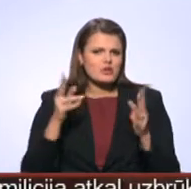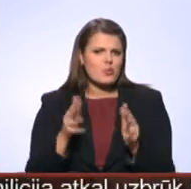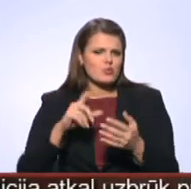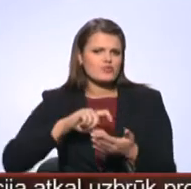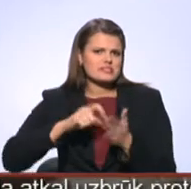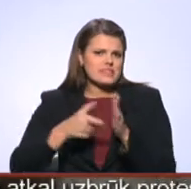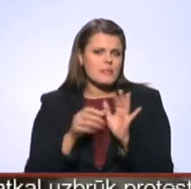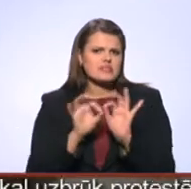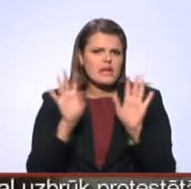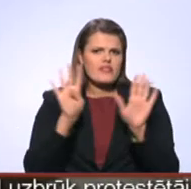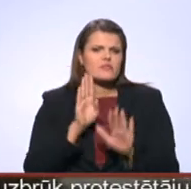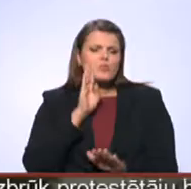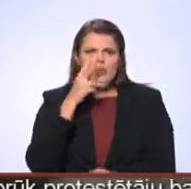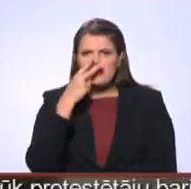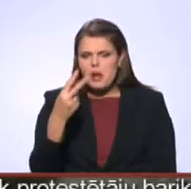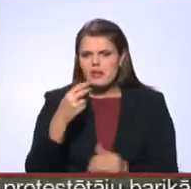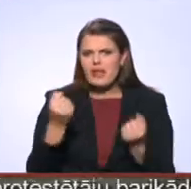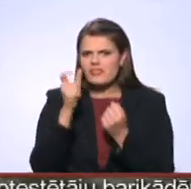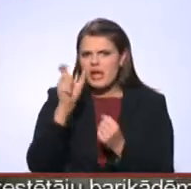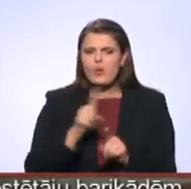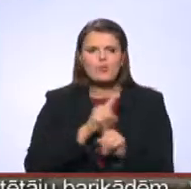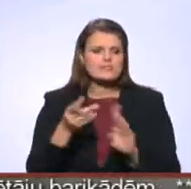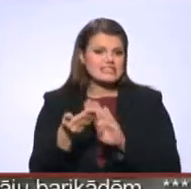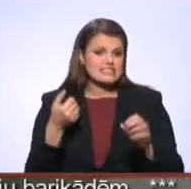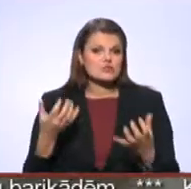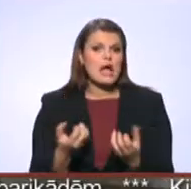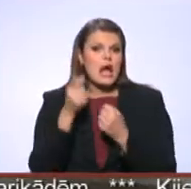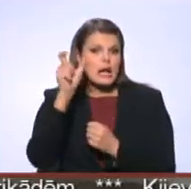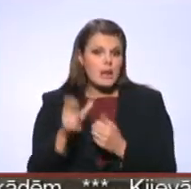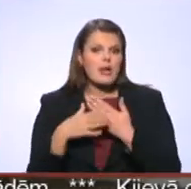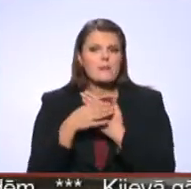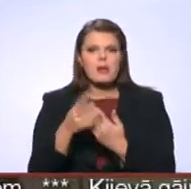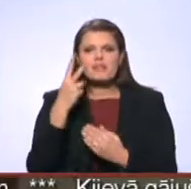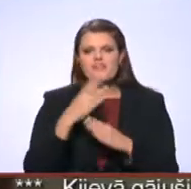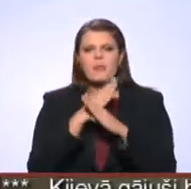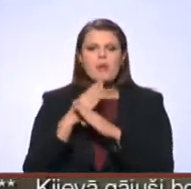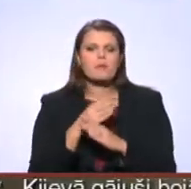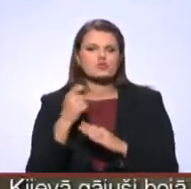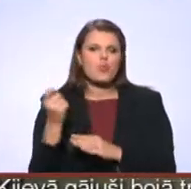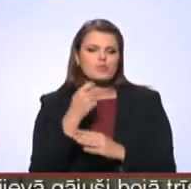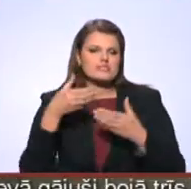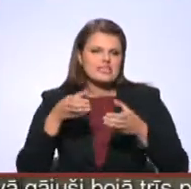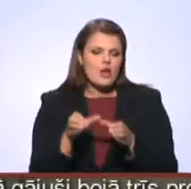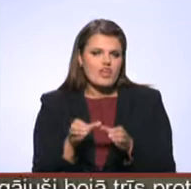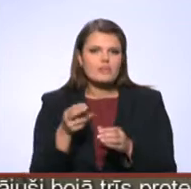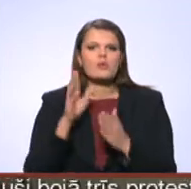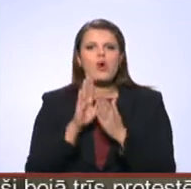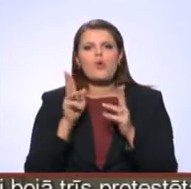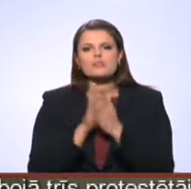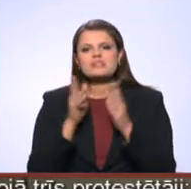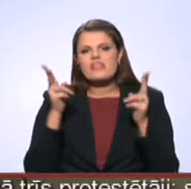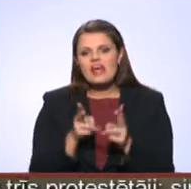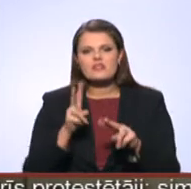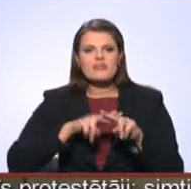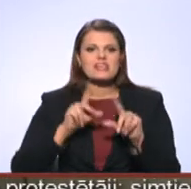ap 9 no rīta pamanītās darbinieki uzreiz izsauca glābējus. Palīgā divām Limbažu ugunsdzēsēju vienībām uz negadījumu vietu devās arī